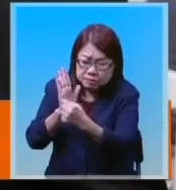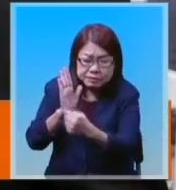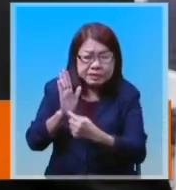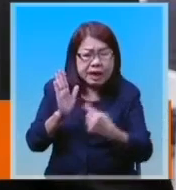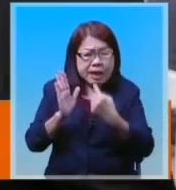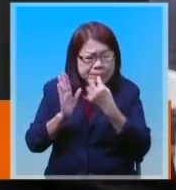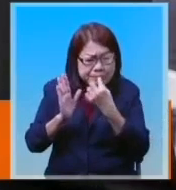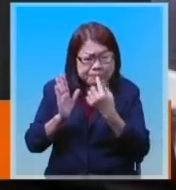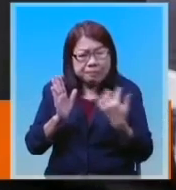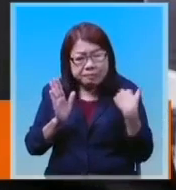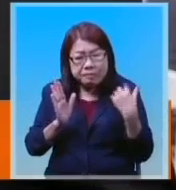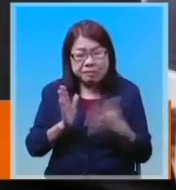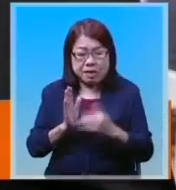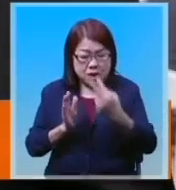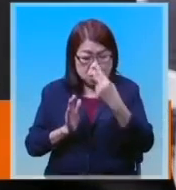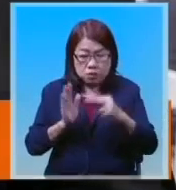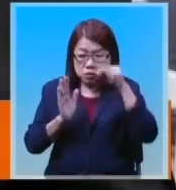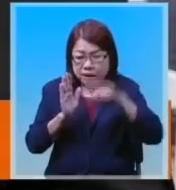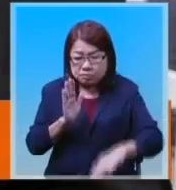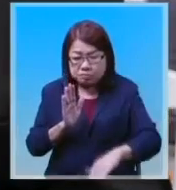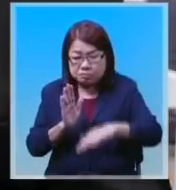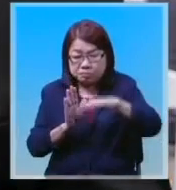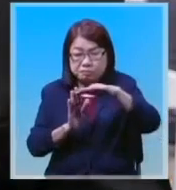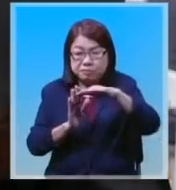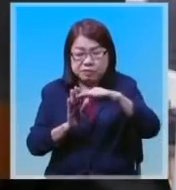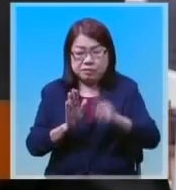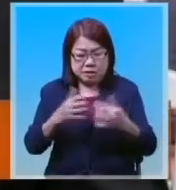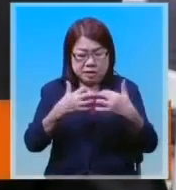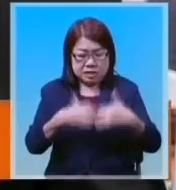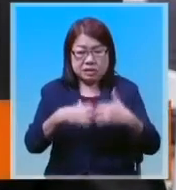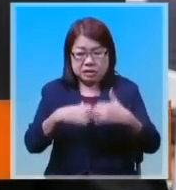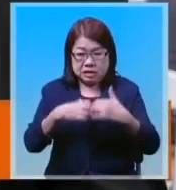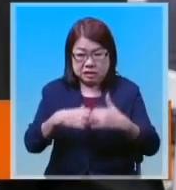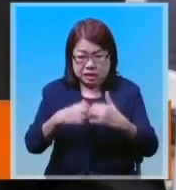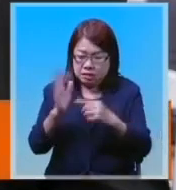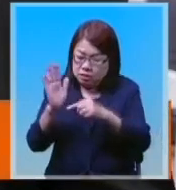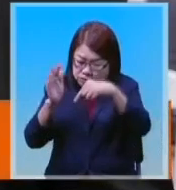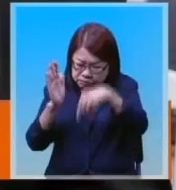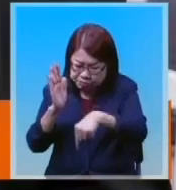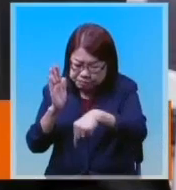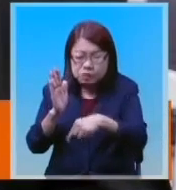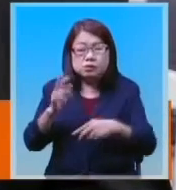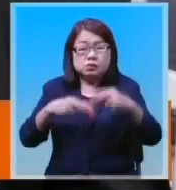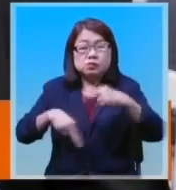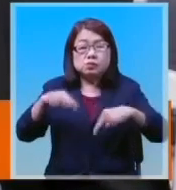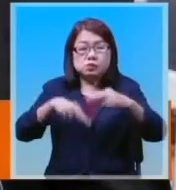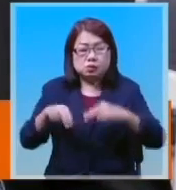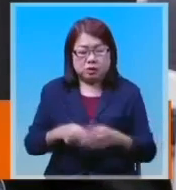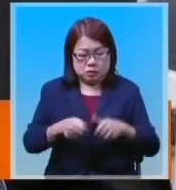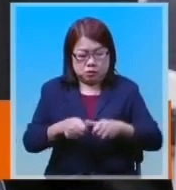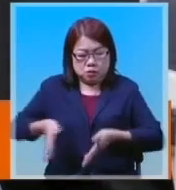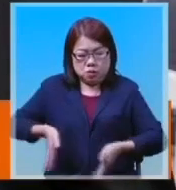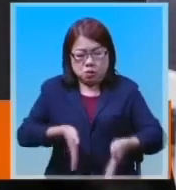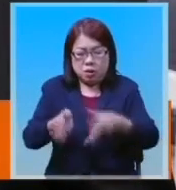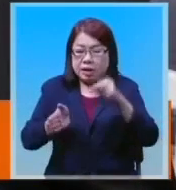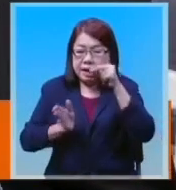ไหนที่ขึ้นสูงความเค็มขึ้นสูงเราจะมีเครื่องมอนิเตอร์เรื่องคุณภาพน้ำเนี่ยในแม่น้ำเจ้าพระยาเนี่ยตั้